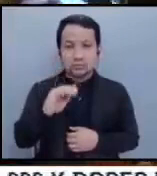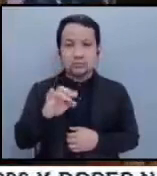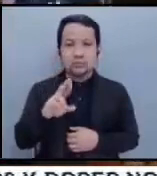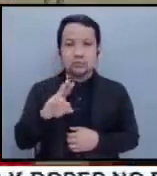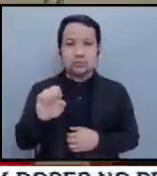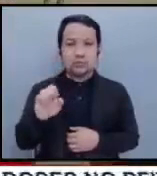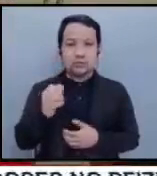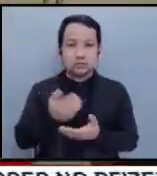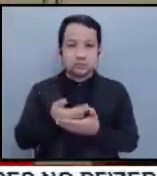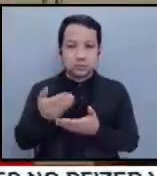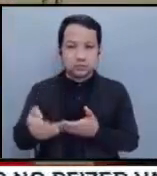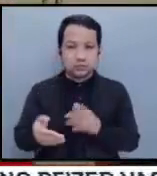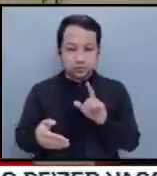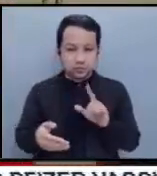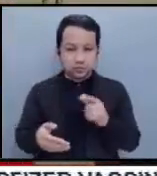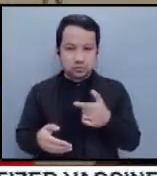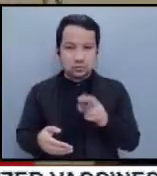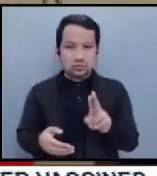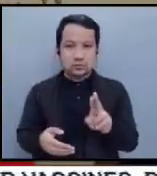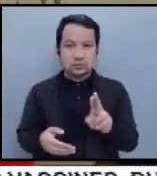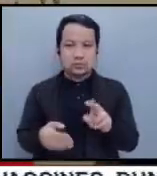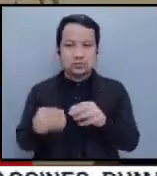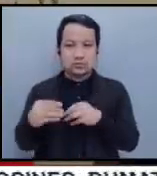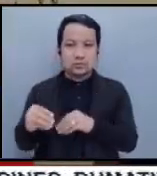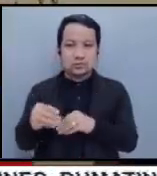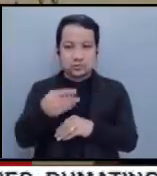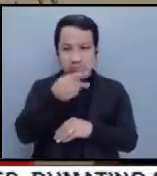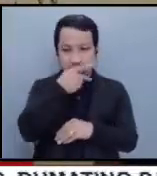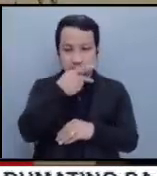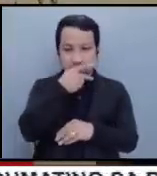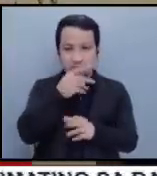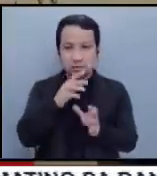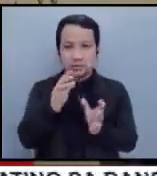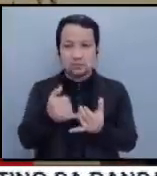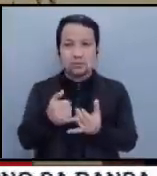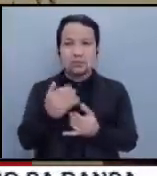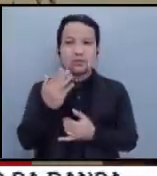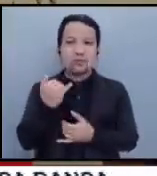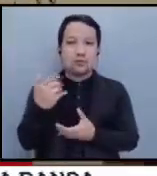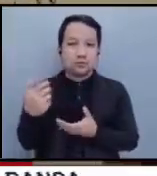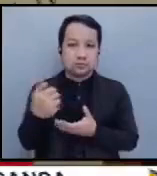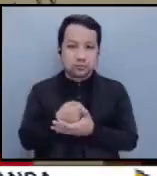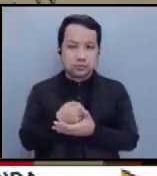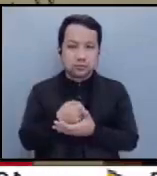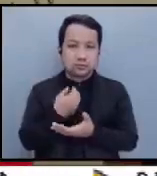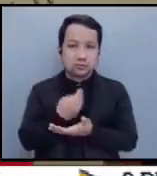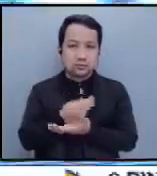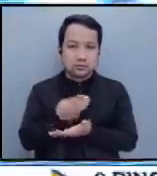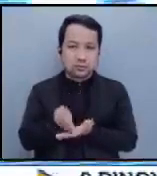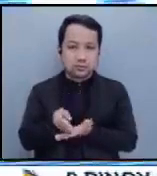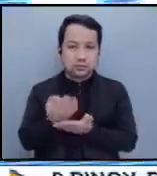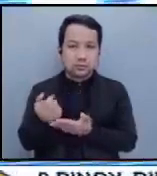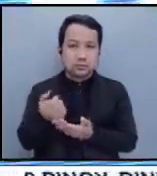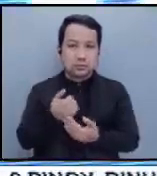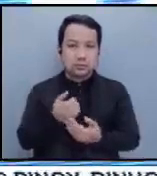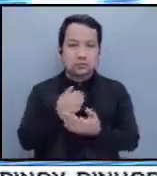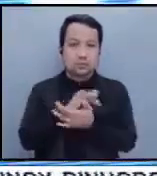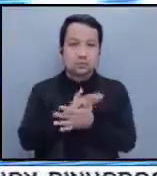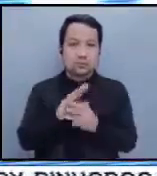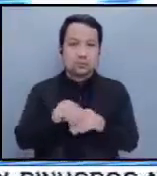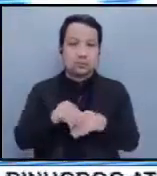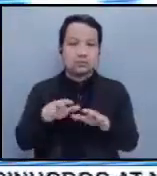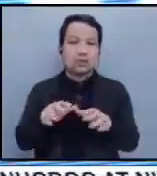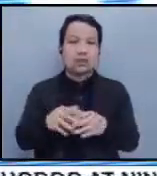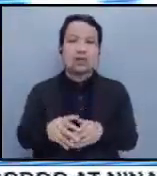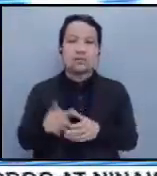ng LGU ang palengke sa isang pribadong kumpanya para makalikom ng pondo pantustos sa pandemic response. Sabi